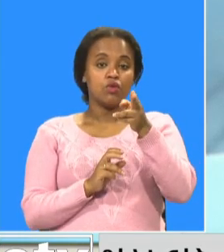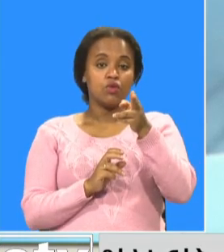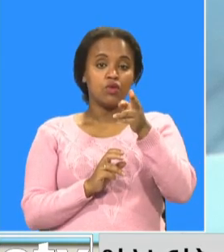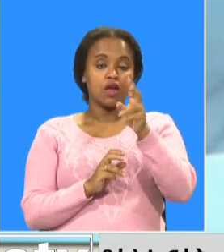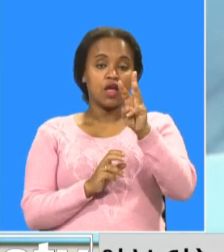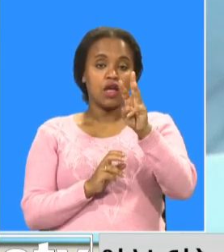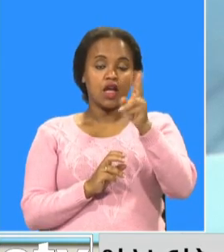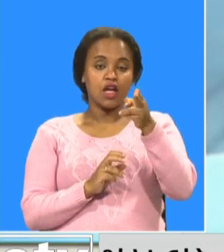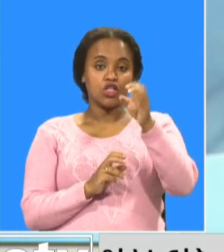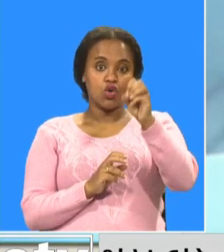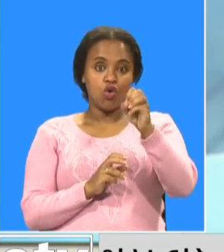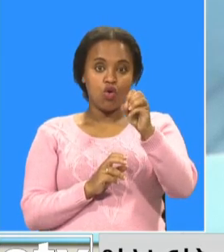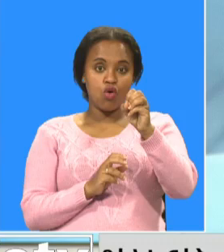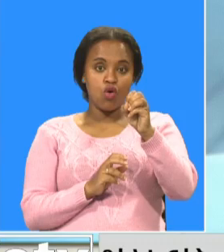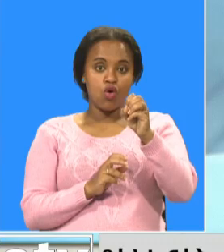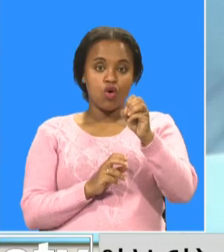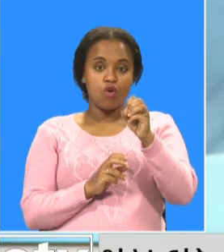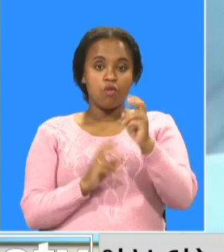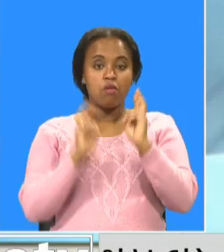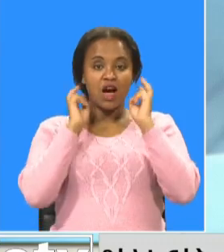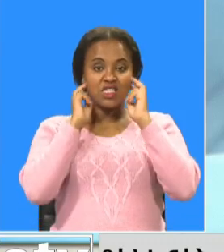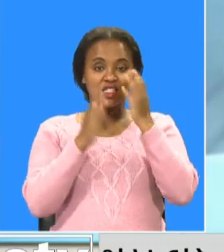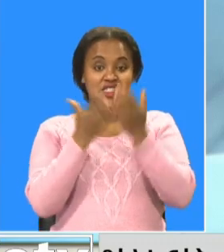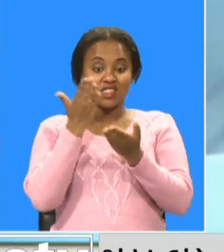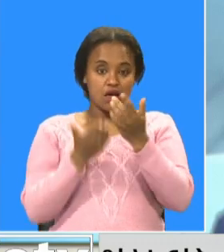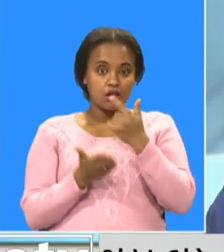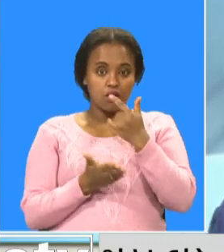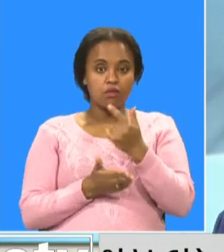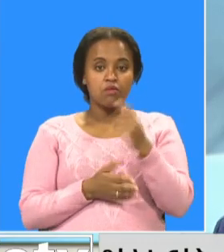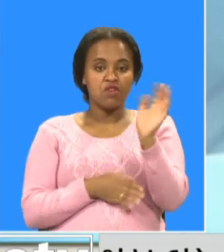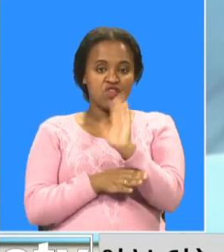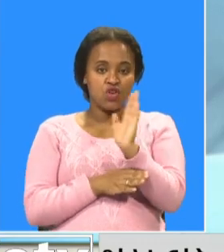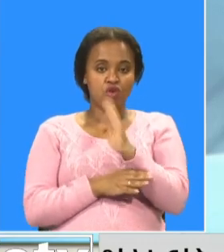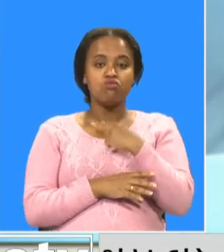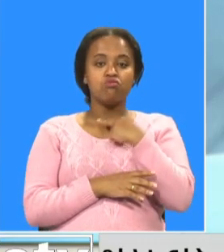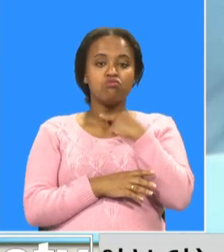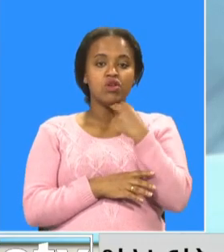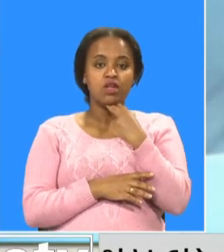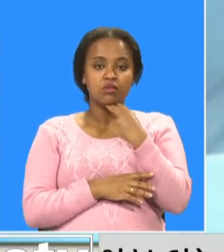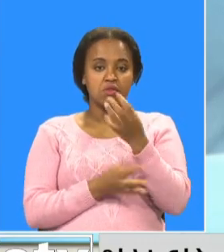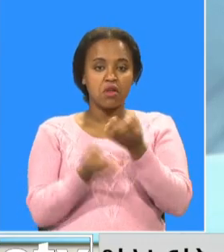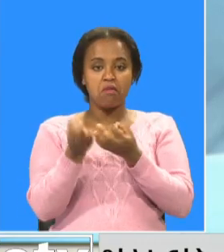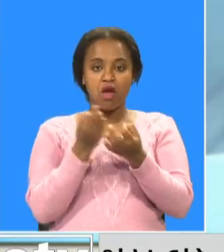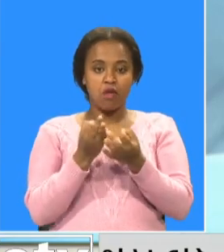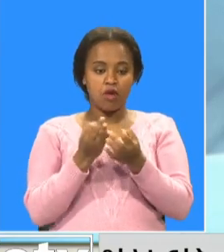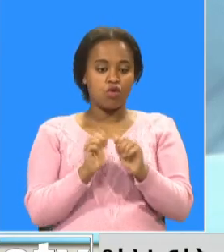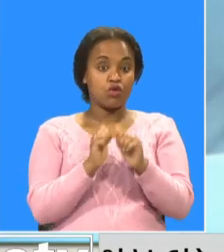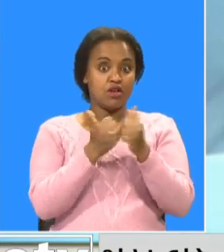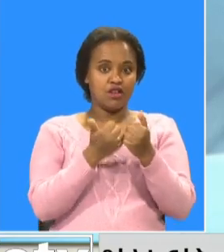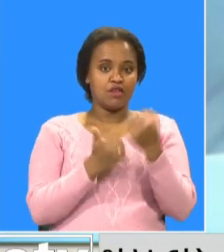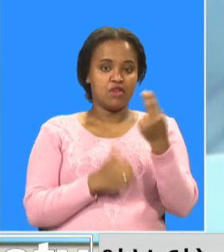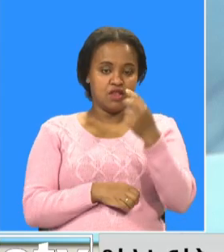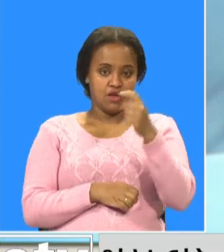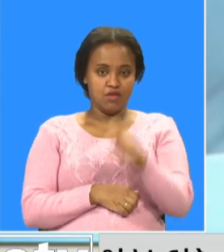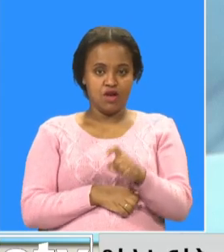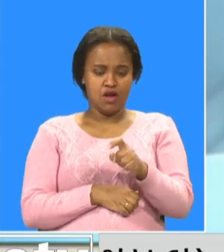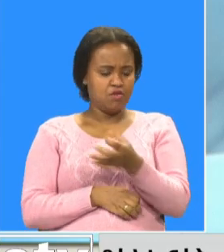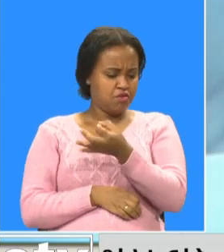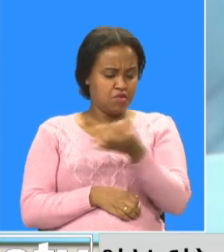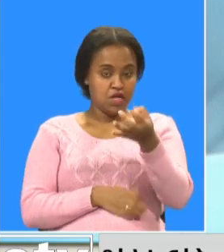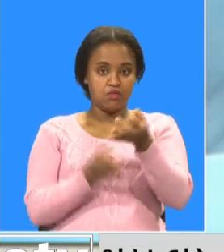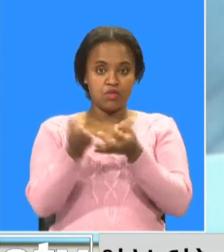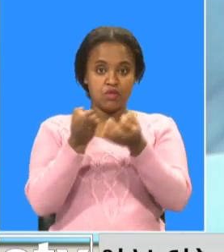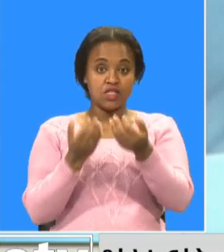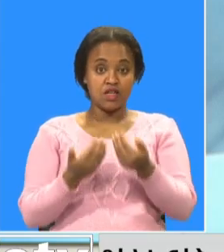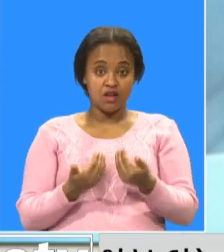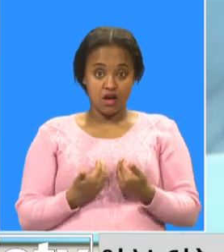ቪዲዮዎች በድምፅም በምስልም የሚያብራሩ አሉ፣ እንዴት መጠቀም እንዳለ አሁን ቅድም ለመናገር የሞከርኩት በደንብ የሚያስረዳ ነገር